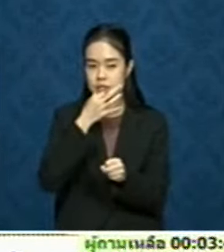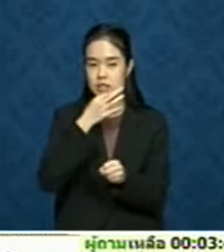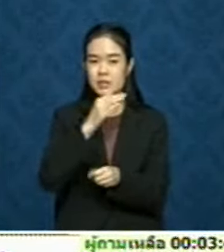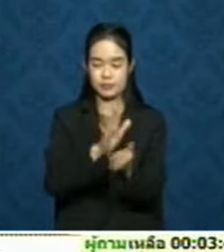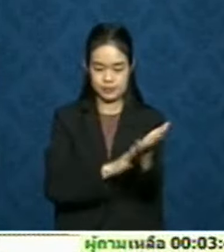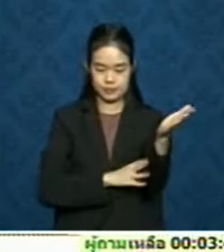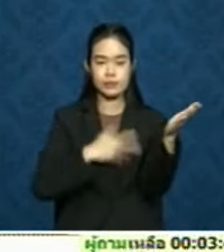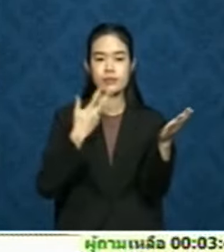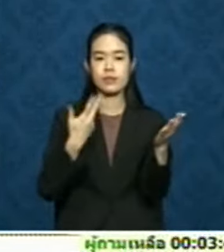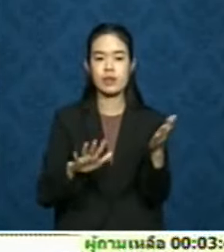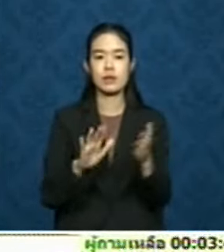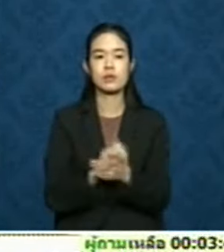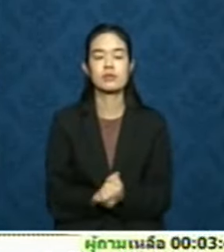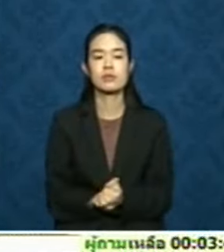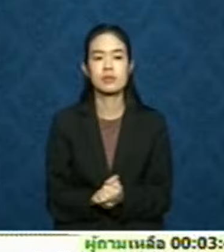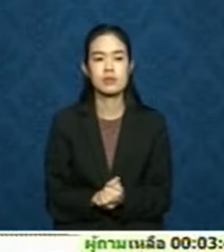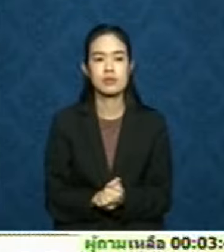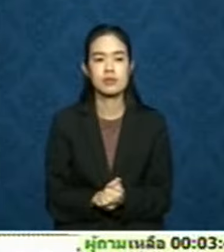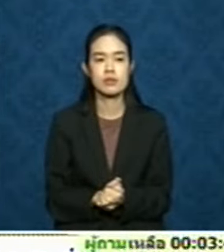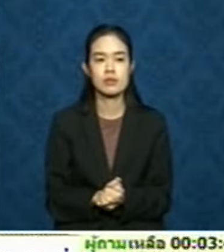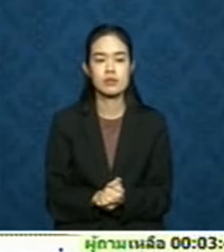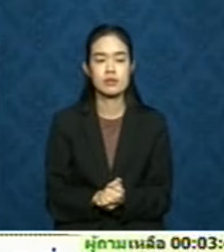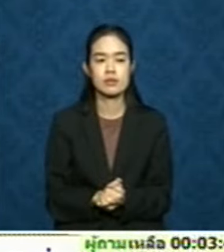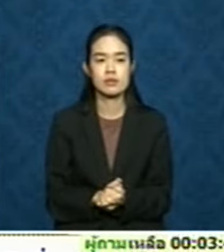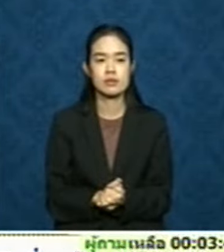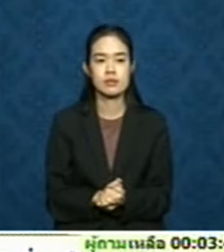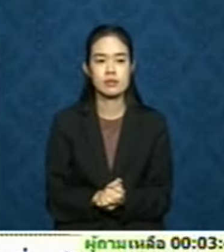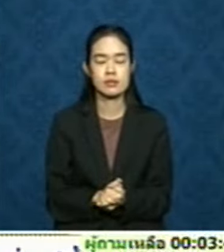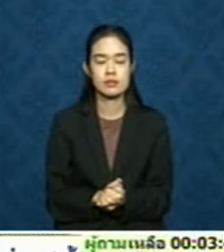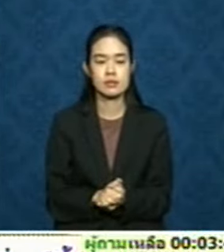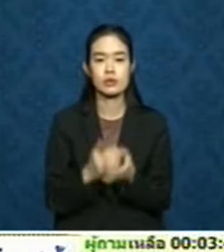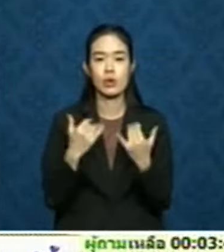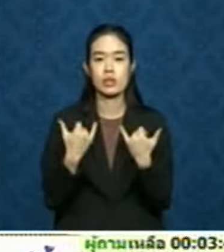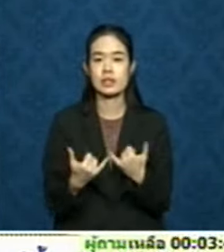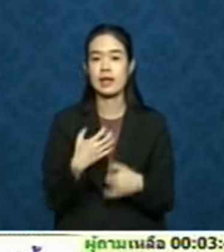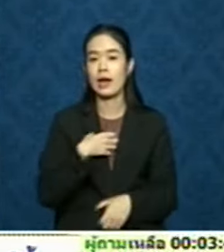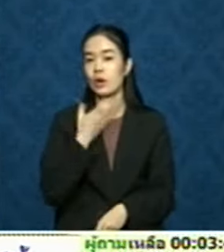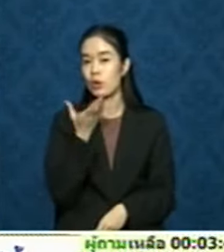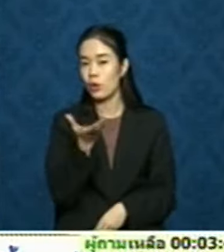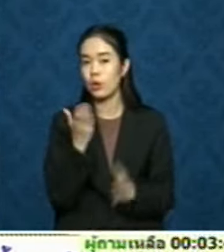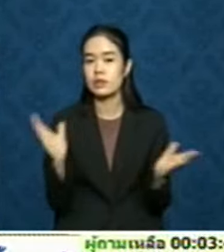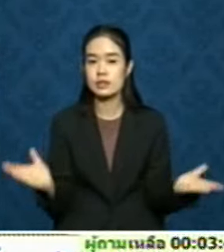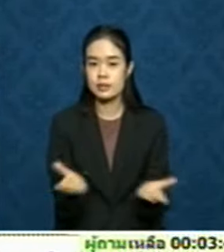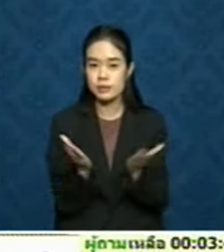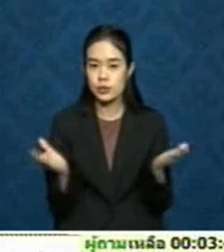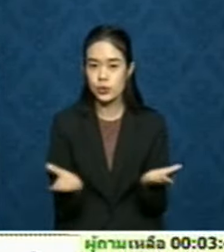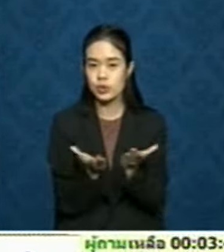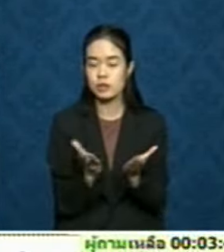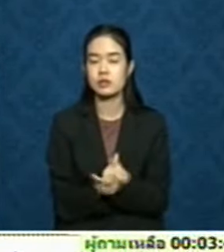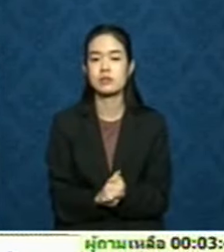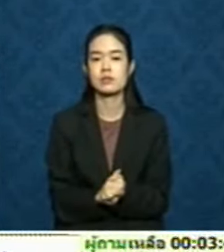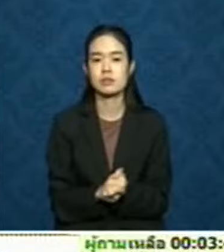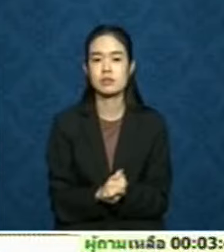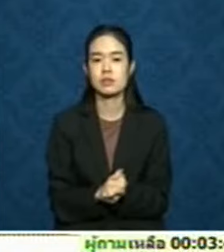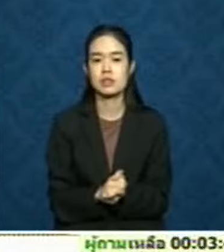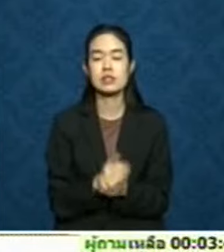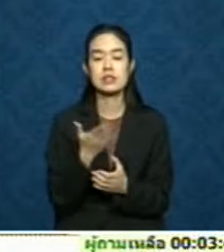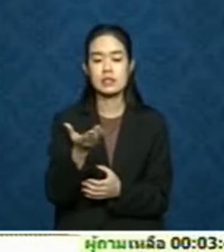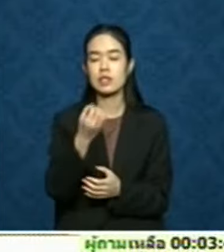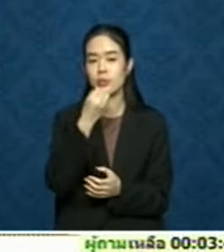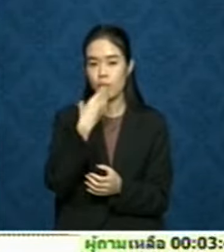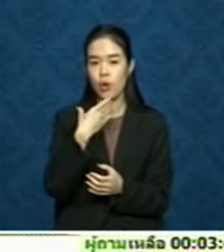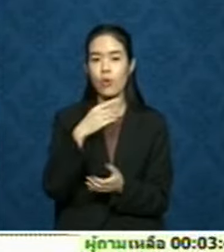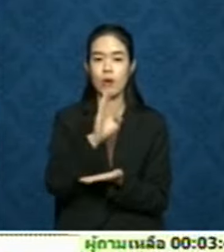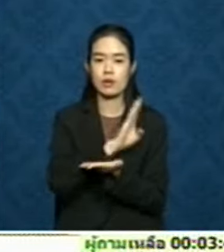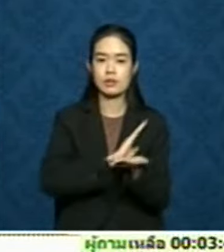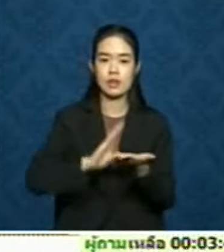ครับได้หลายแสนคนนะครับเรื่องนี้ผมก็อยากจะขอสนับสนุนหลักการของท่านว่าสถาบันศึ